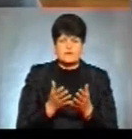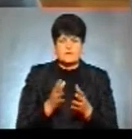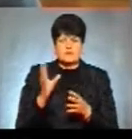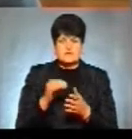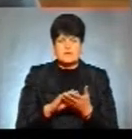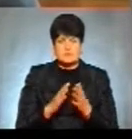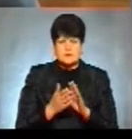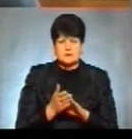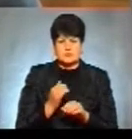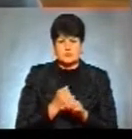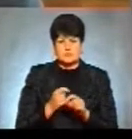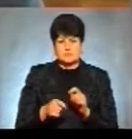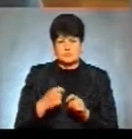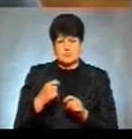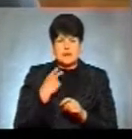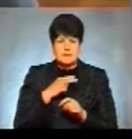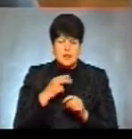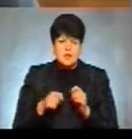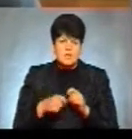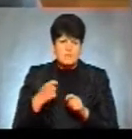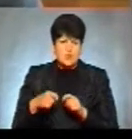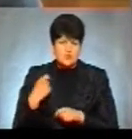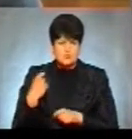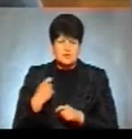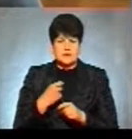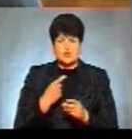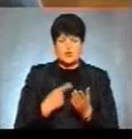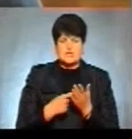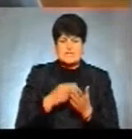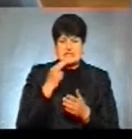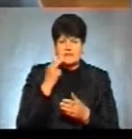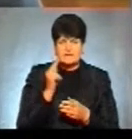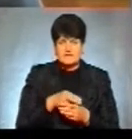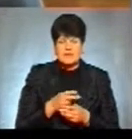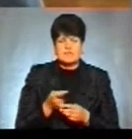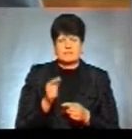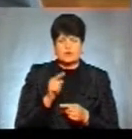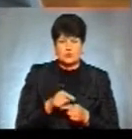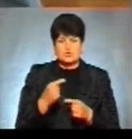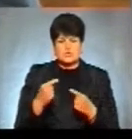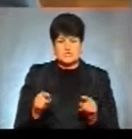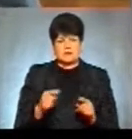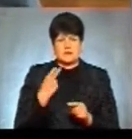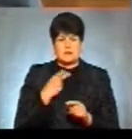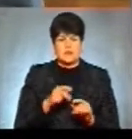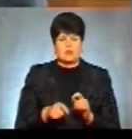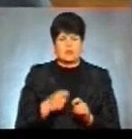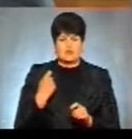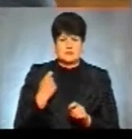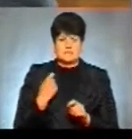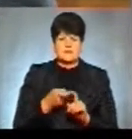вчинення кримінальних правопорушень та довести винність зазначених обвинувачених вчинення того чи іншого кримінального правопорушення. У зв'язку з